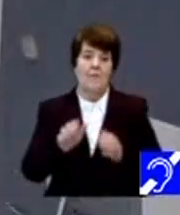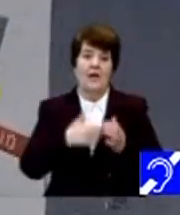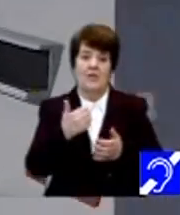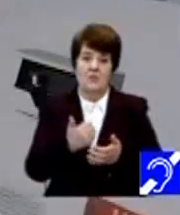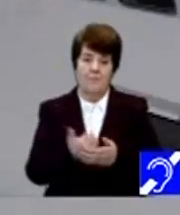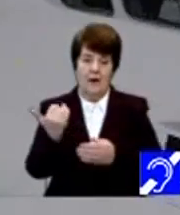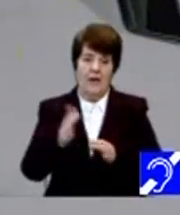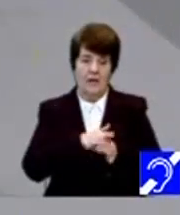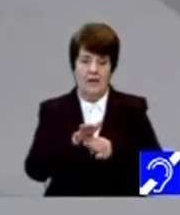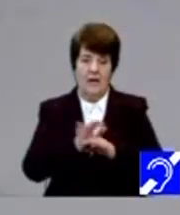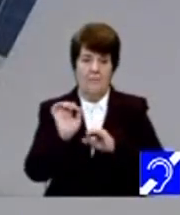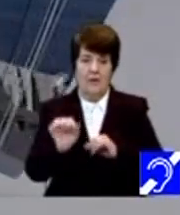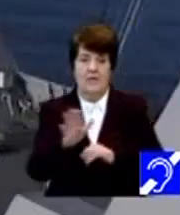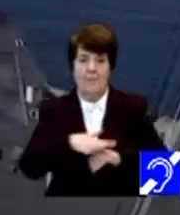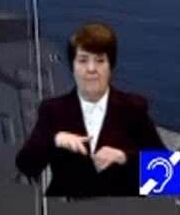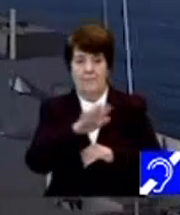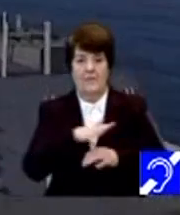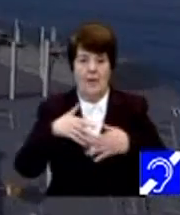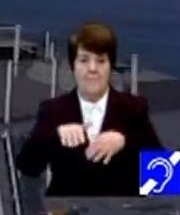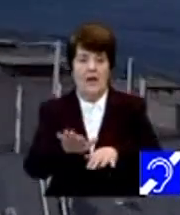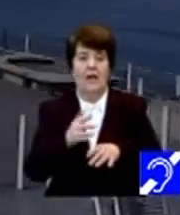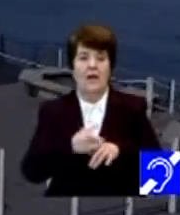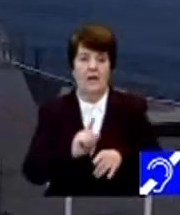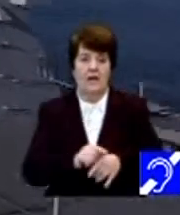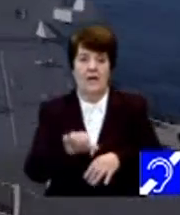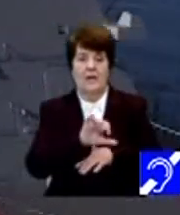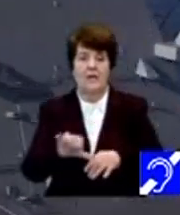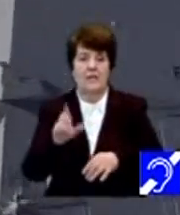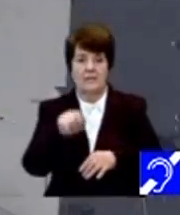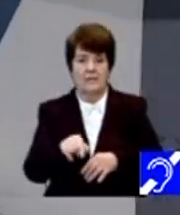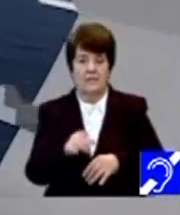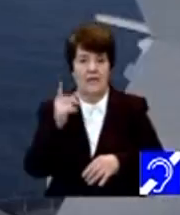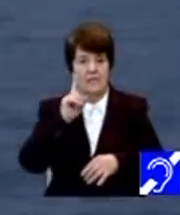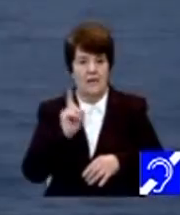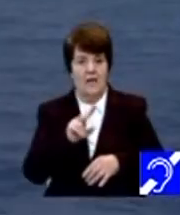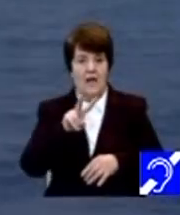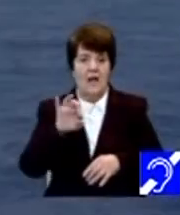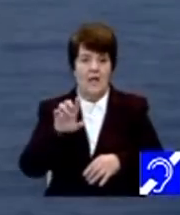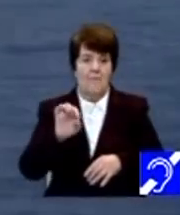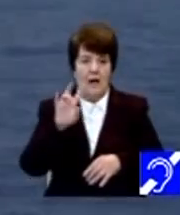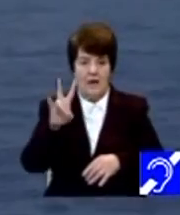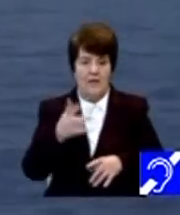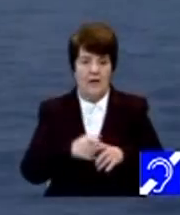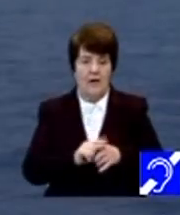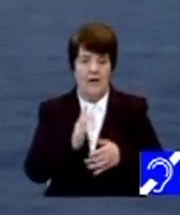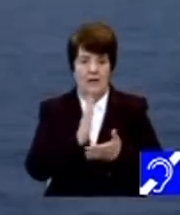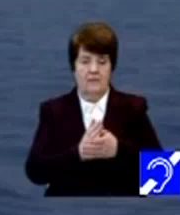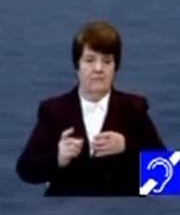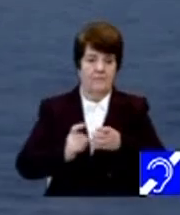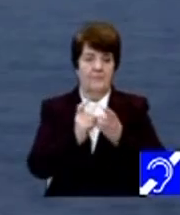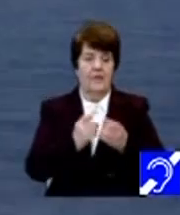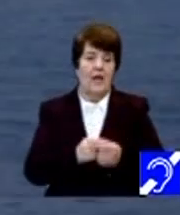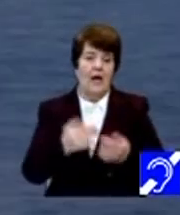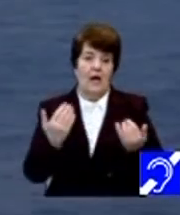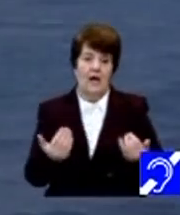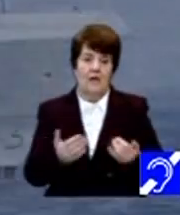femei. Principala sa misiune va fi apărarea platformelor marine amplasate la linia de demarcație dintre Israel și Liban, țări aflate în